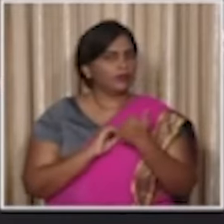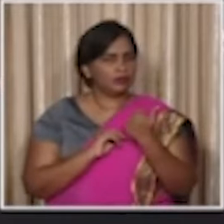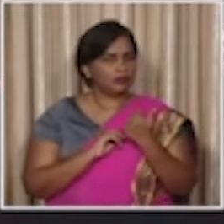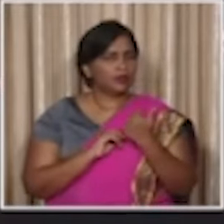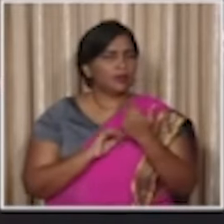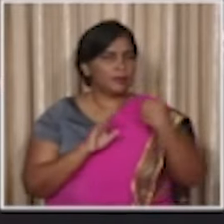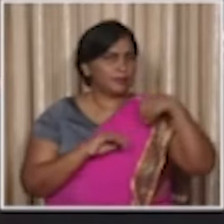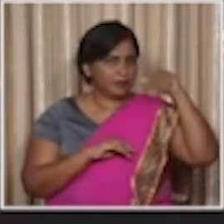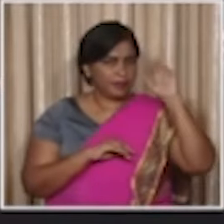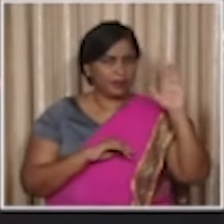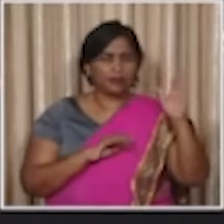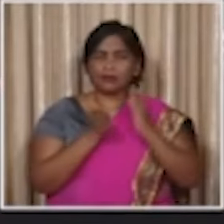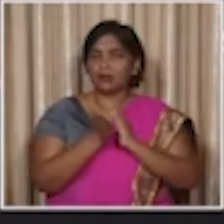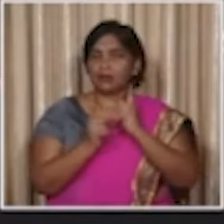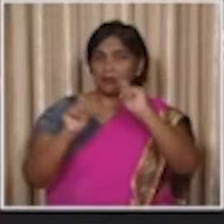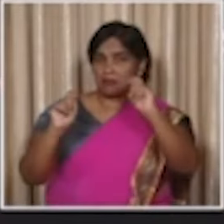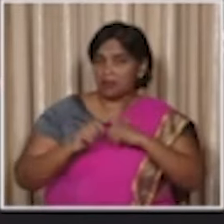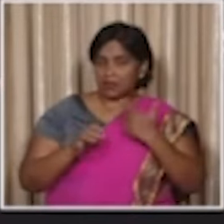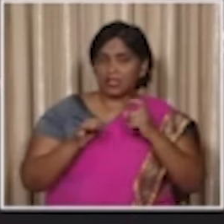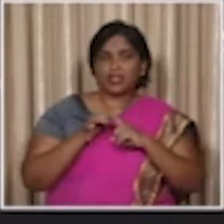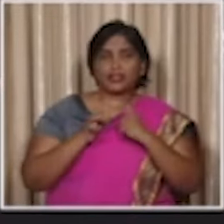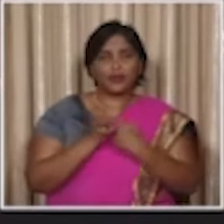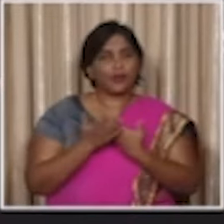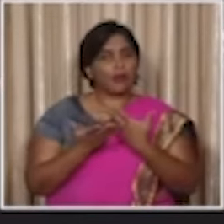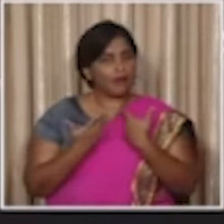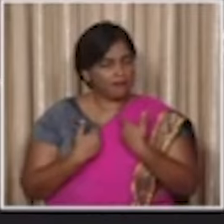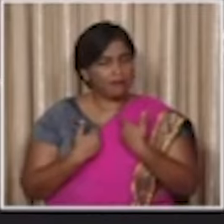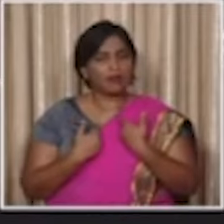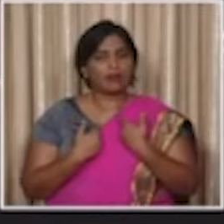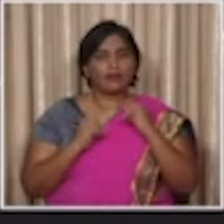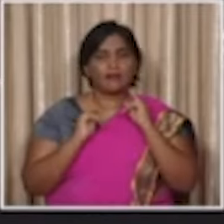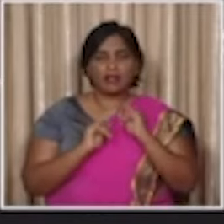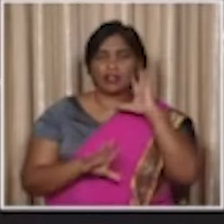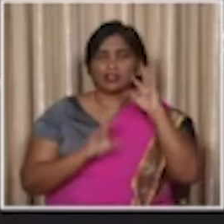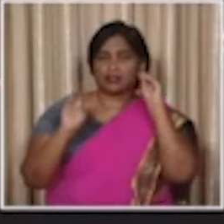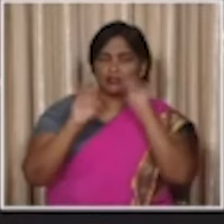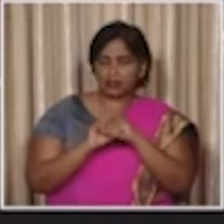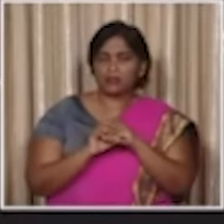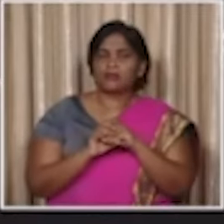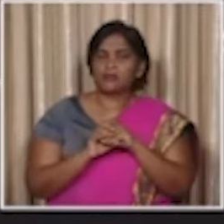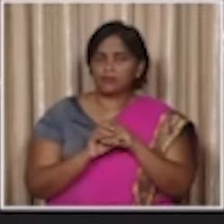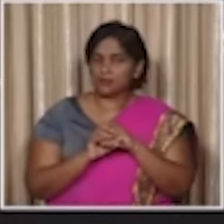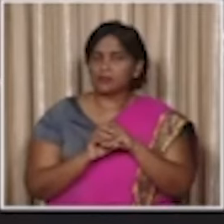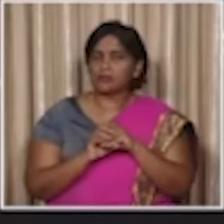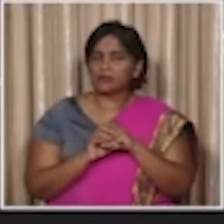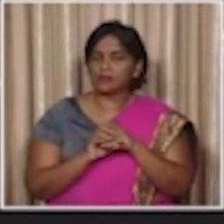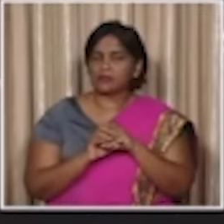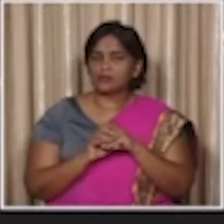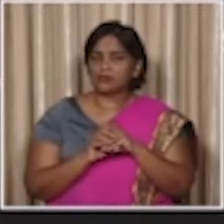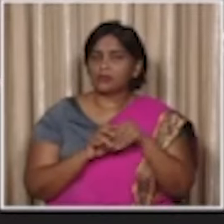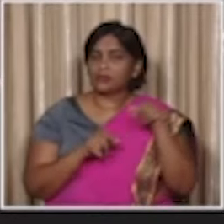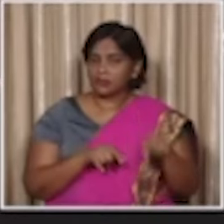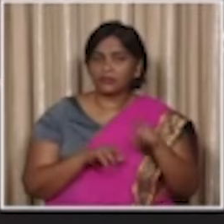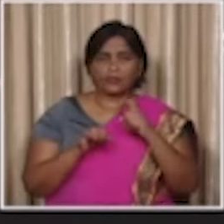පරණ සහනාධාර නොලැබිච්ච QR කෝඩ් එක තියෙන පැරදි තොරතුරු ඇතුල් කරලා තිබුණ කෙනෙකුට ඒ QR දැන්